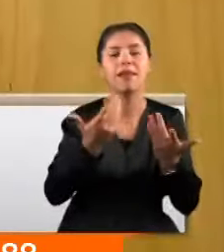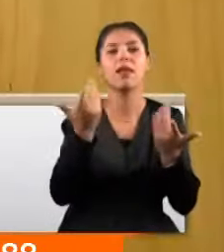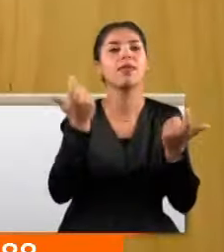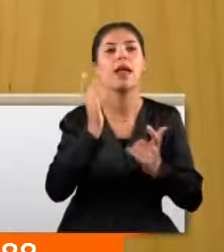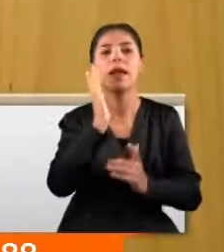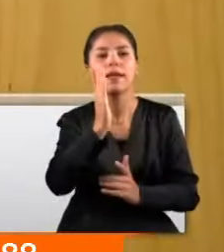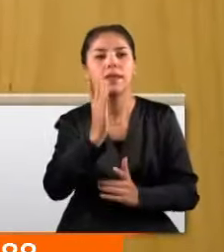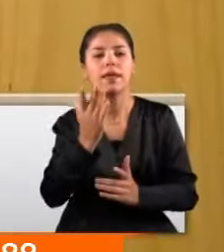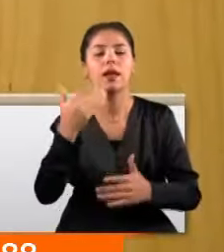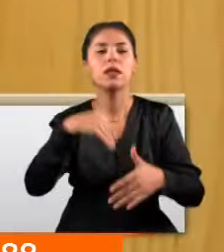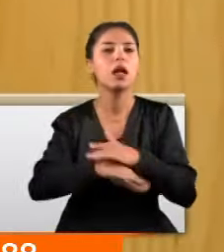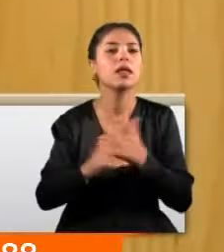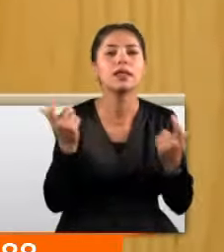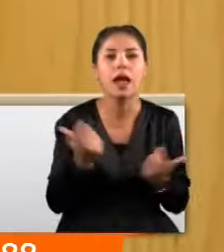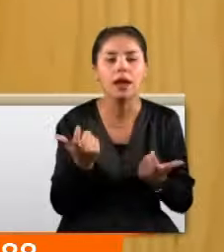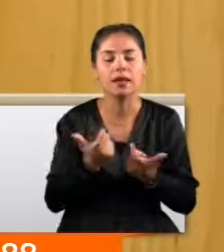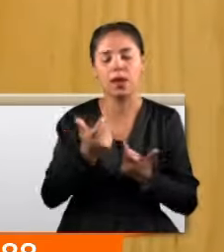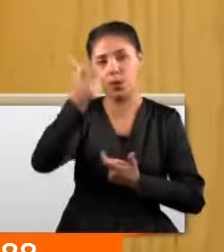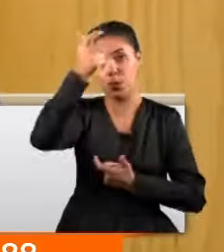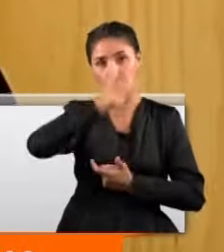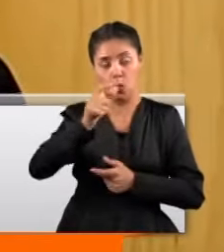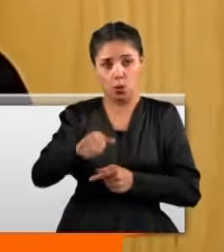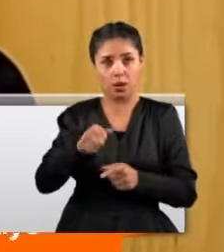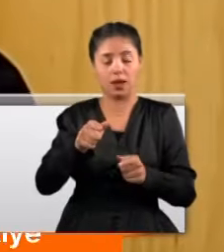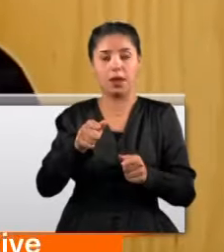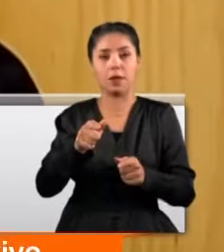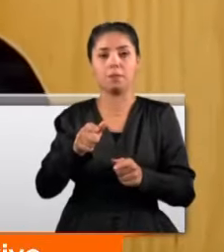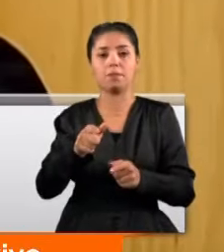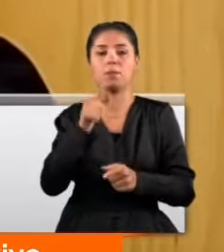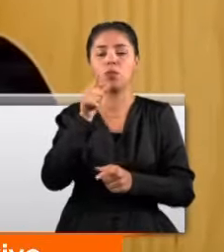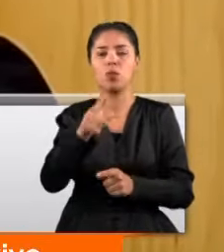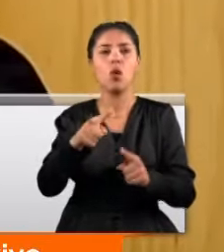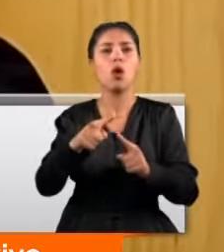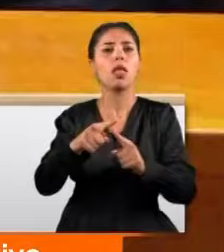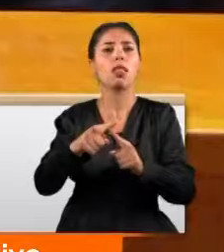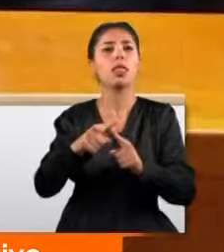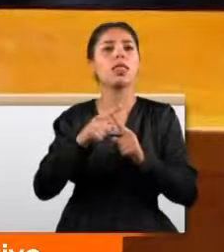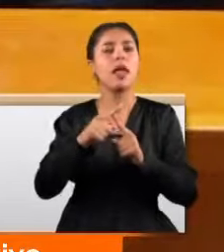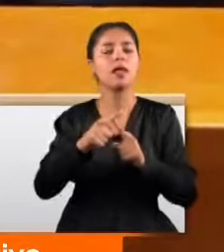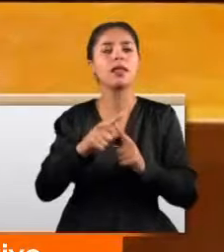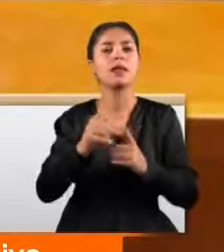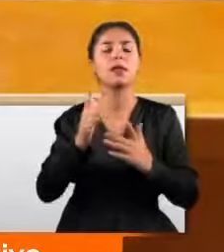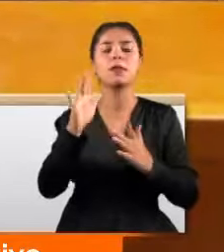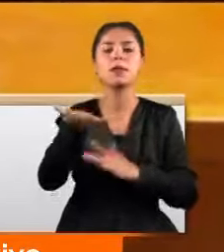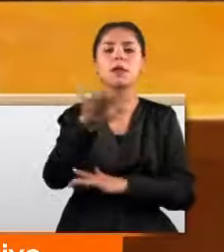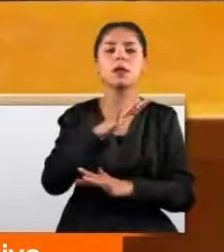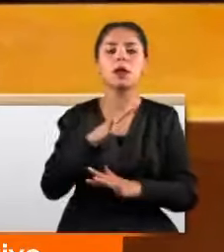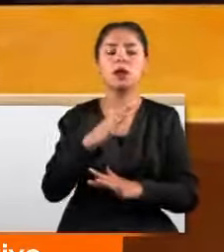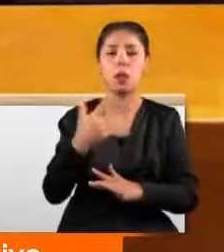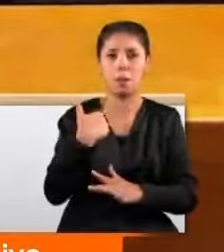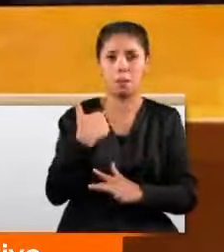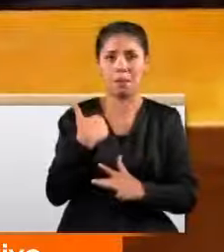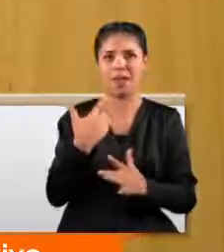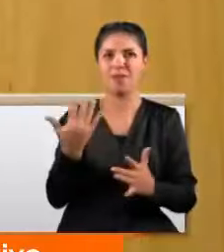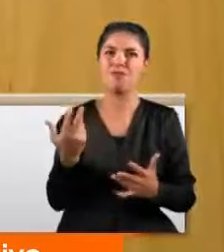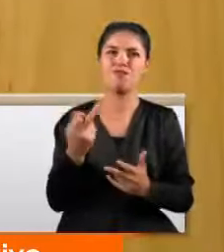gitmiş, nereye gizlenmişlerdir? Türkiye'nin zımnen tehdidine cüret edenlerin, rehavet anımızı